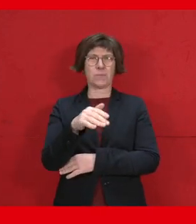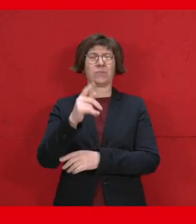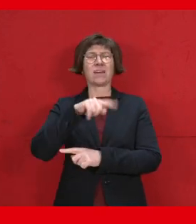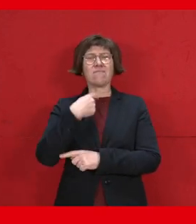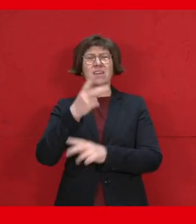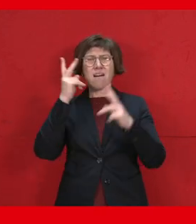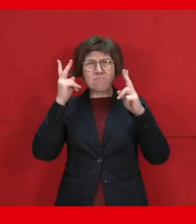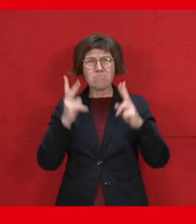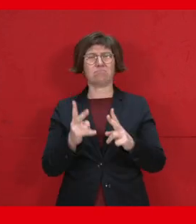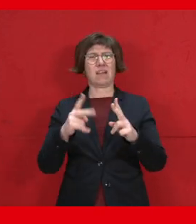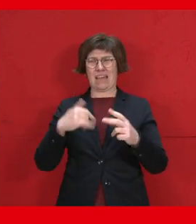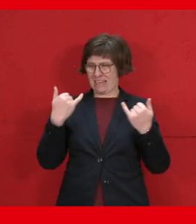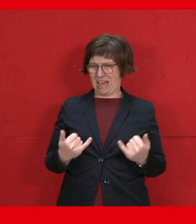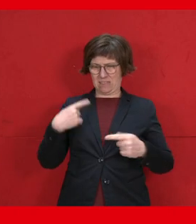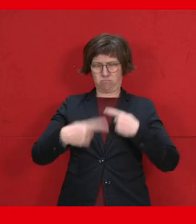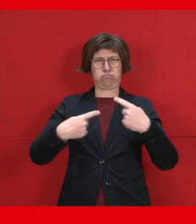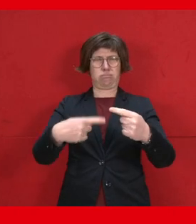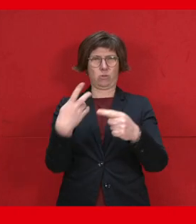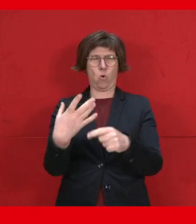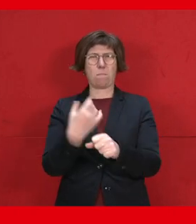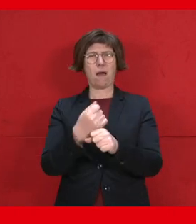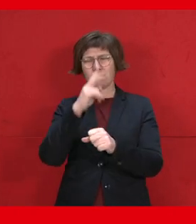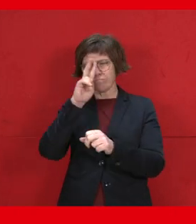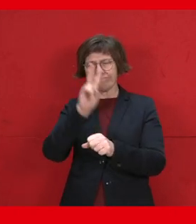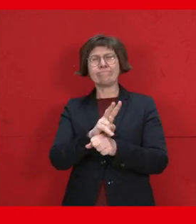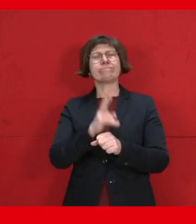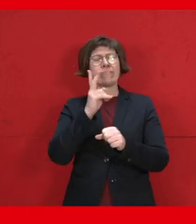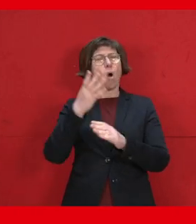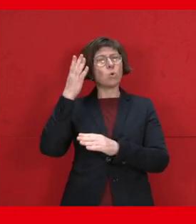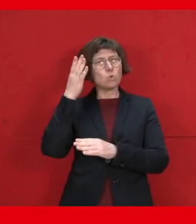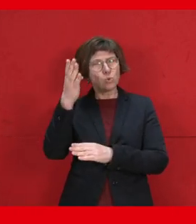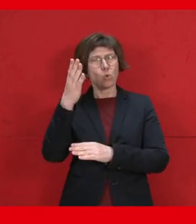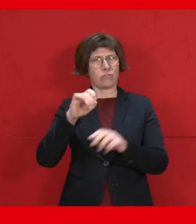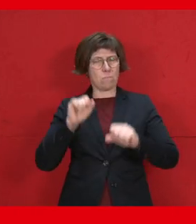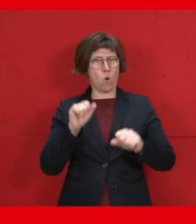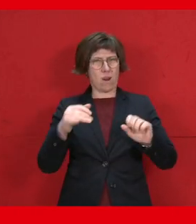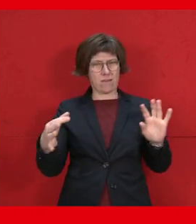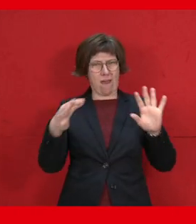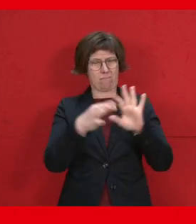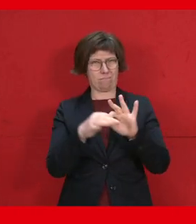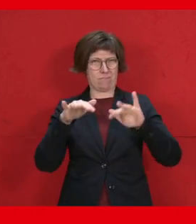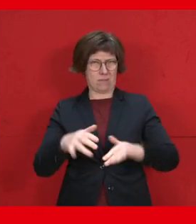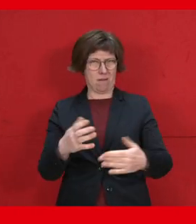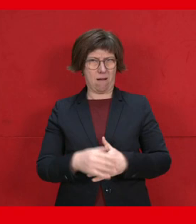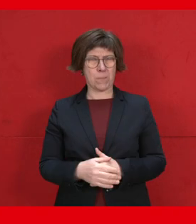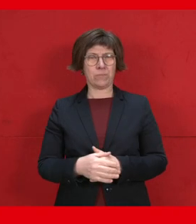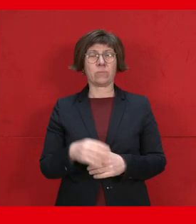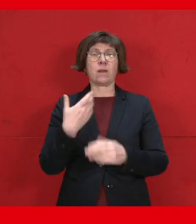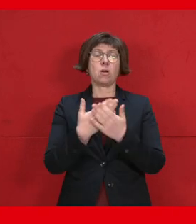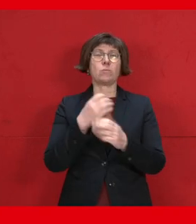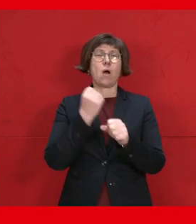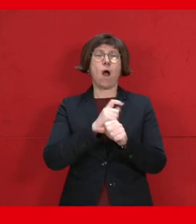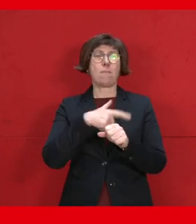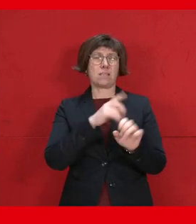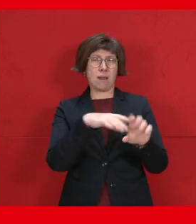wir immer bei dem, was wir jetzt gemacht haben, darauf geachtet haben, dass damit auch Zukunftspolitik verbunden ist. Auch wenn wir Arbeitsplätze